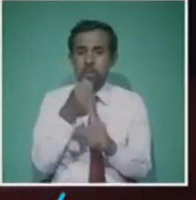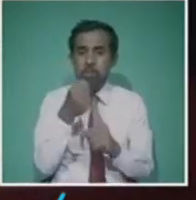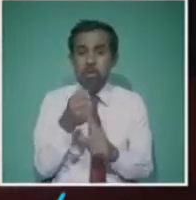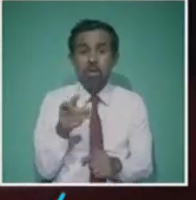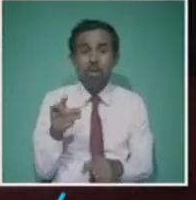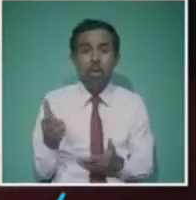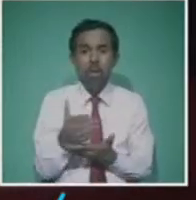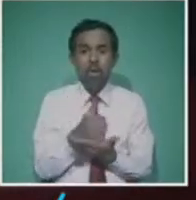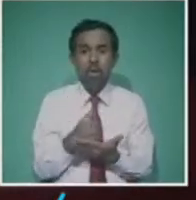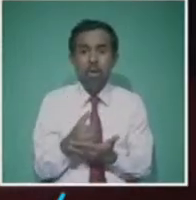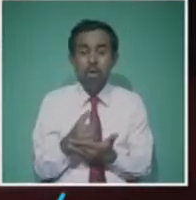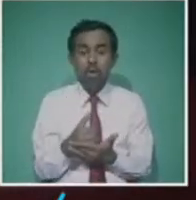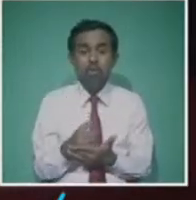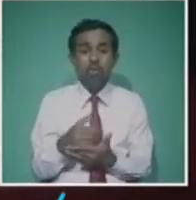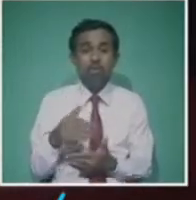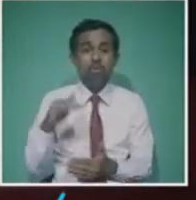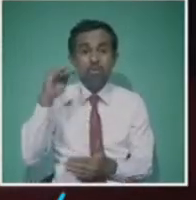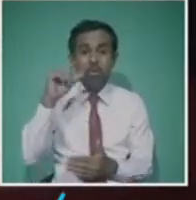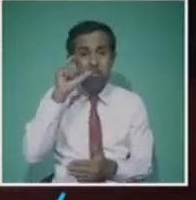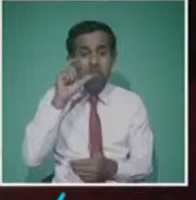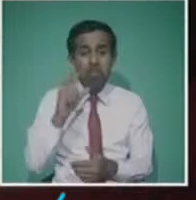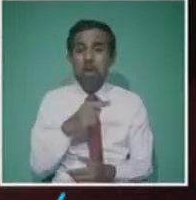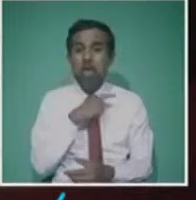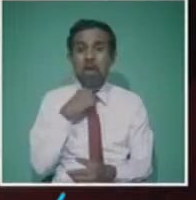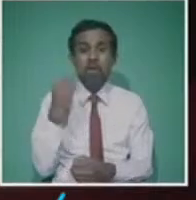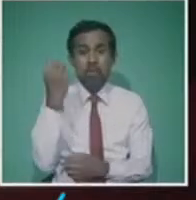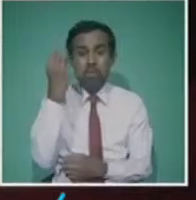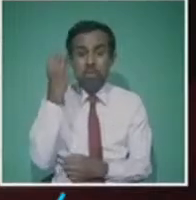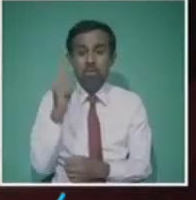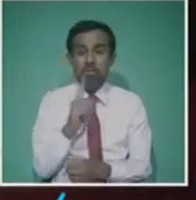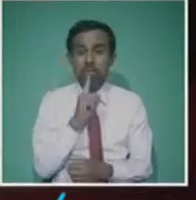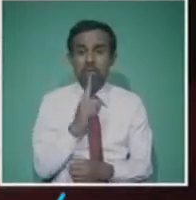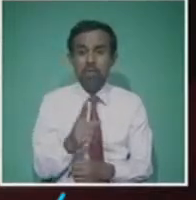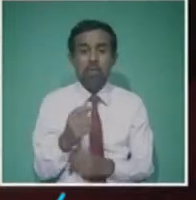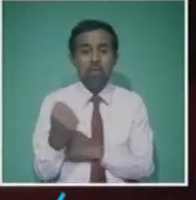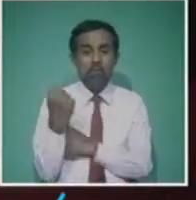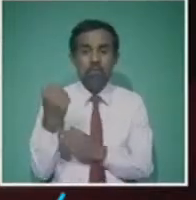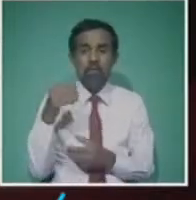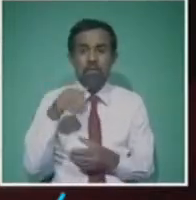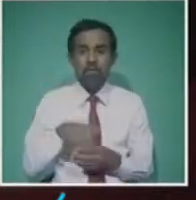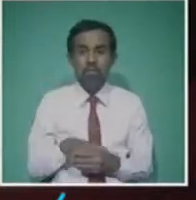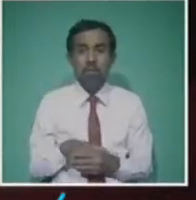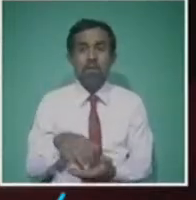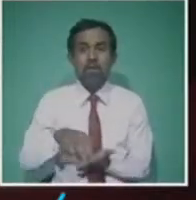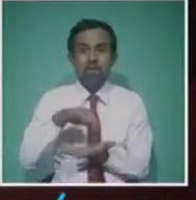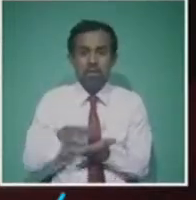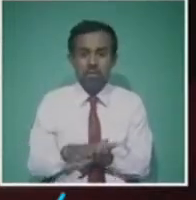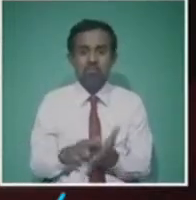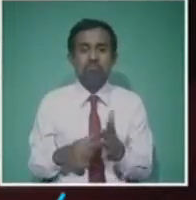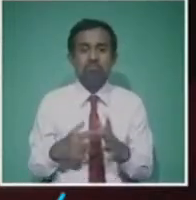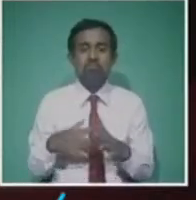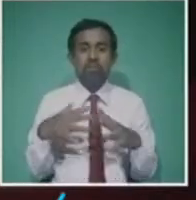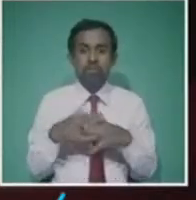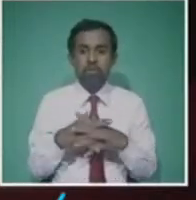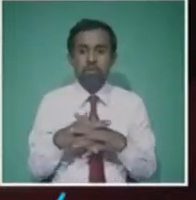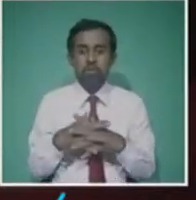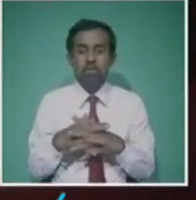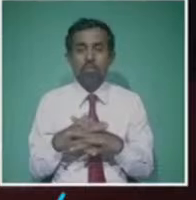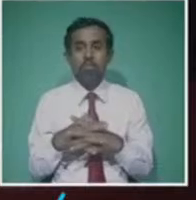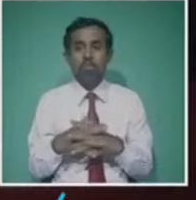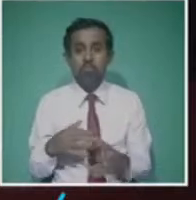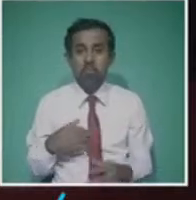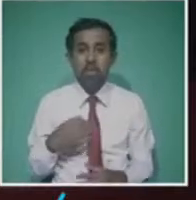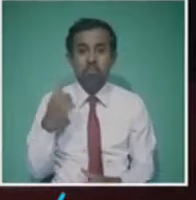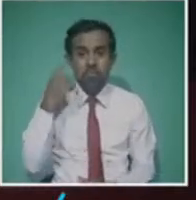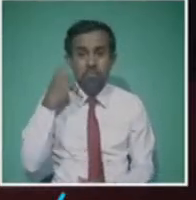සියලු දෙනාට තාරාතිරම නොබලා අපි රතු එළියක් දක්වනවා අපි බලයට ආම මේගොල්ලෝ අනිවාර්යෙන් නීතිය හමුවට ගේනවා මම මතක් කරන්න ඕනේ